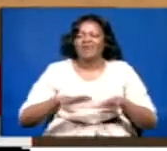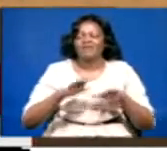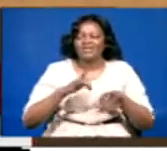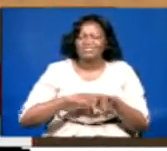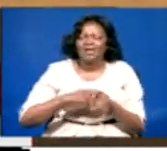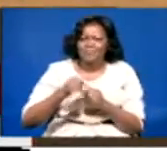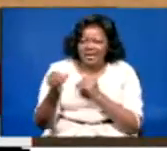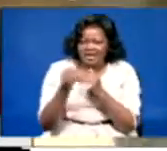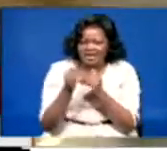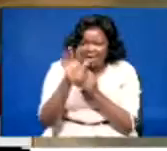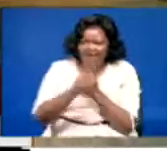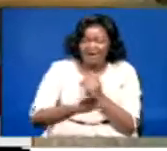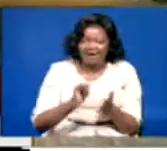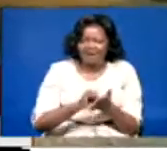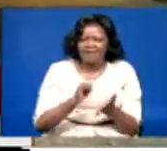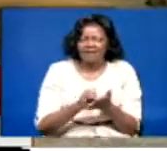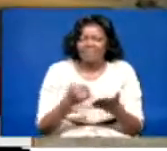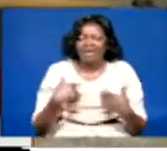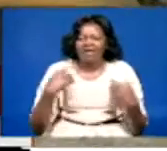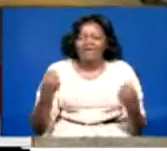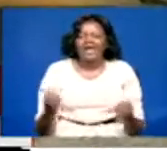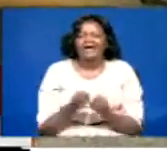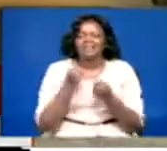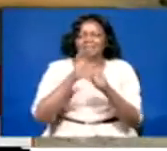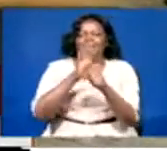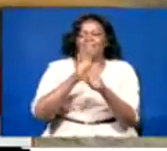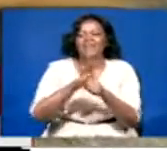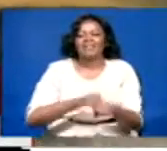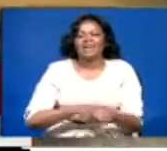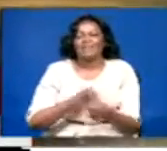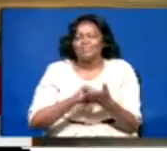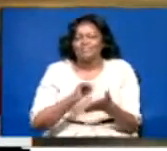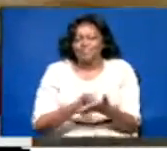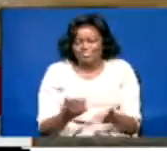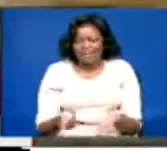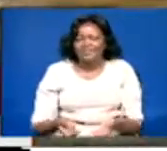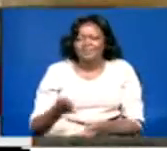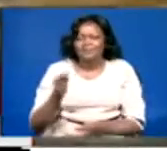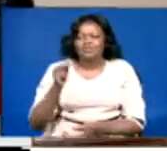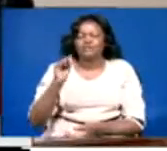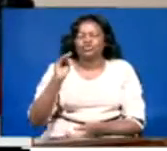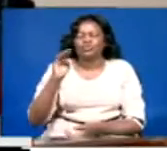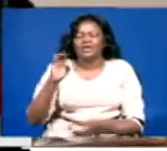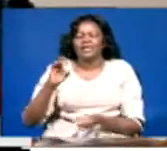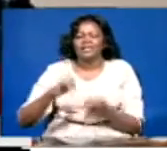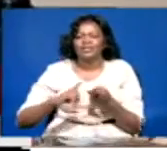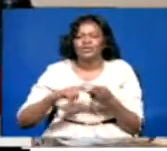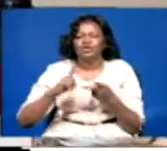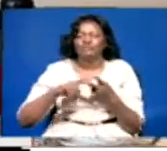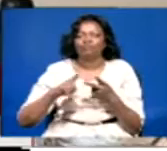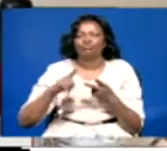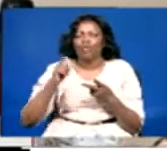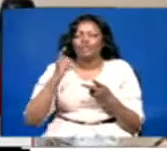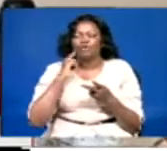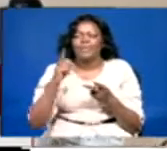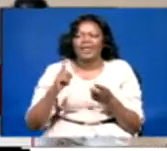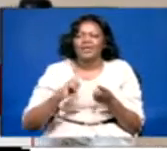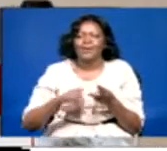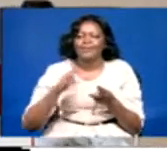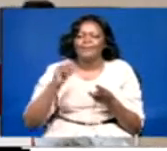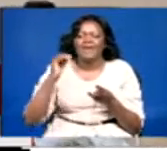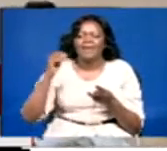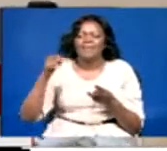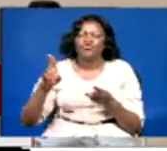wanapokaribia sehemu ambako hutokea ajali mara kwa mara ambayo ni Ntulele, Duka Moja na Mahimahi. Kesho